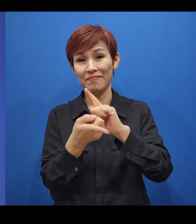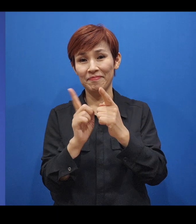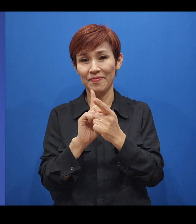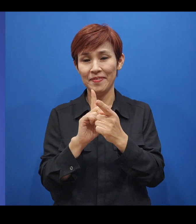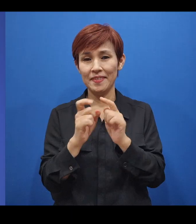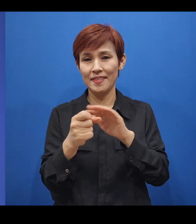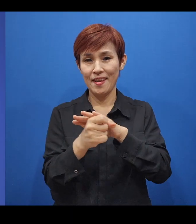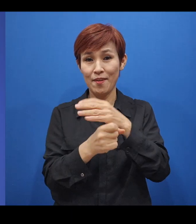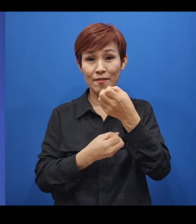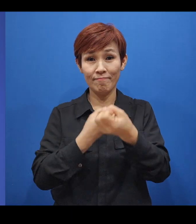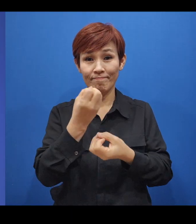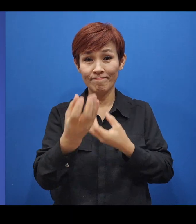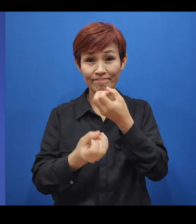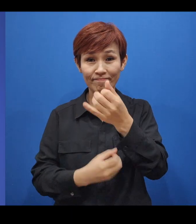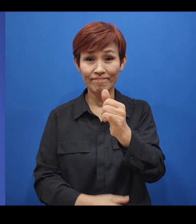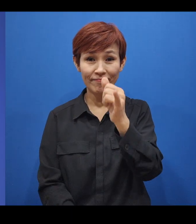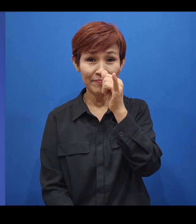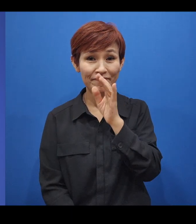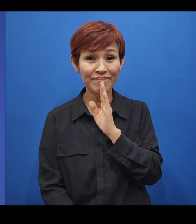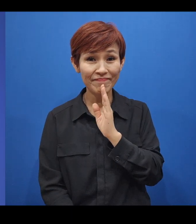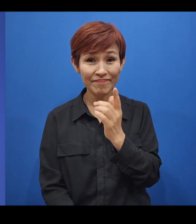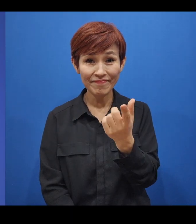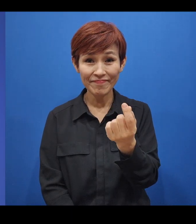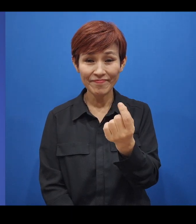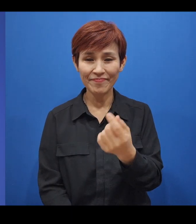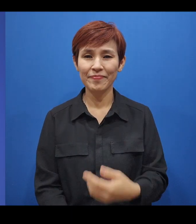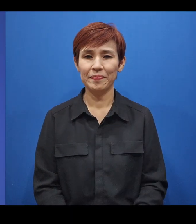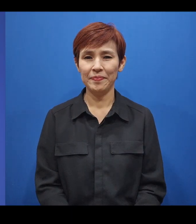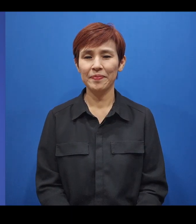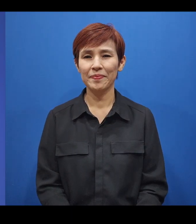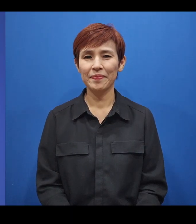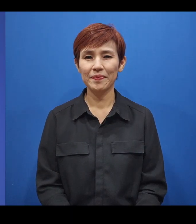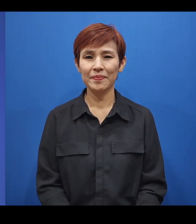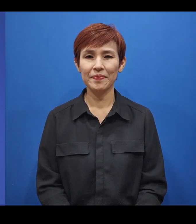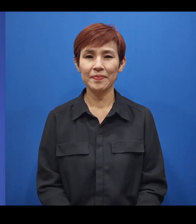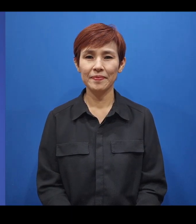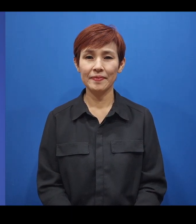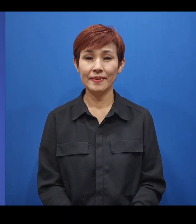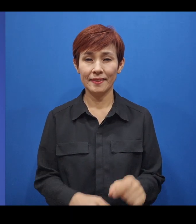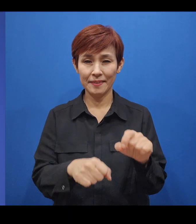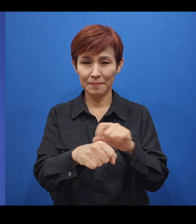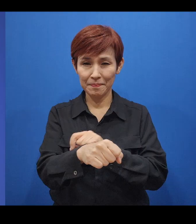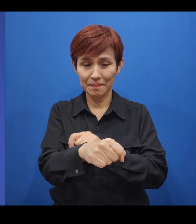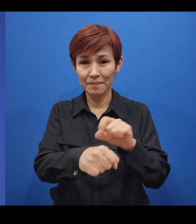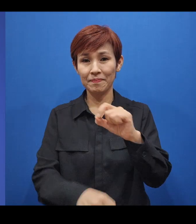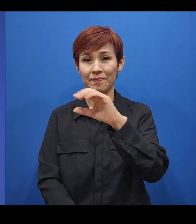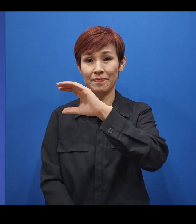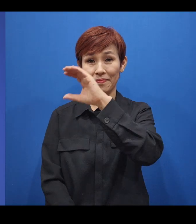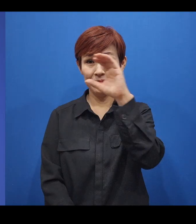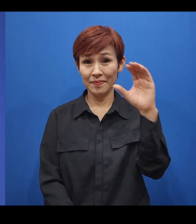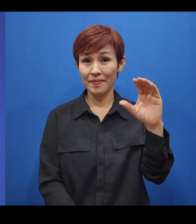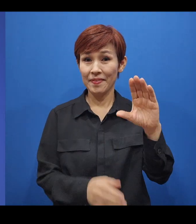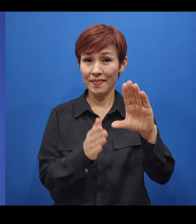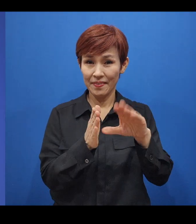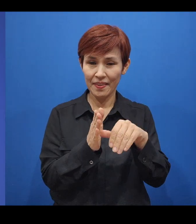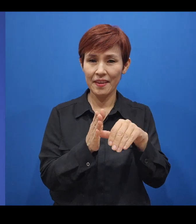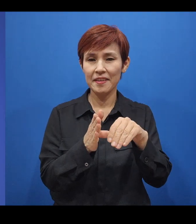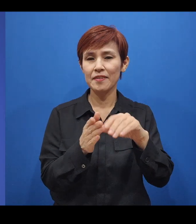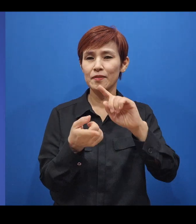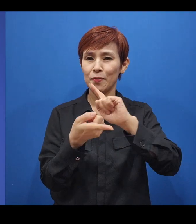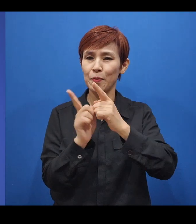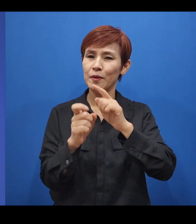고백하죠. 아마 많은 계절들 가운데 크리스마스 계절은 더욱 그러할 겁니다.